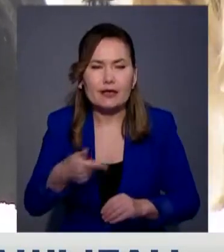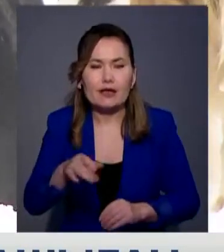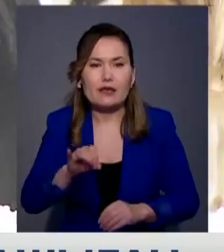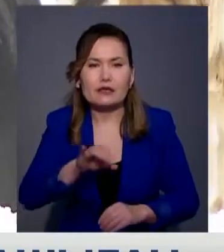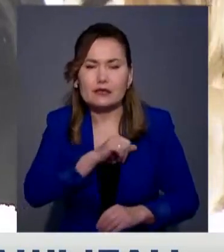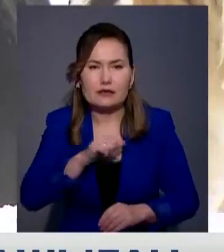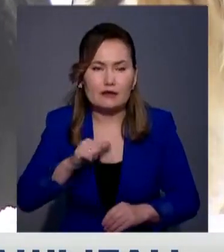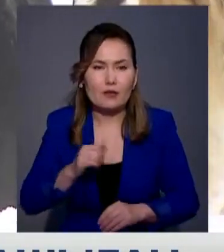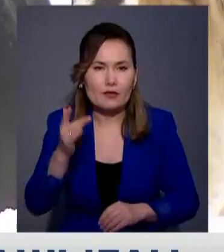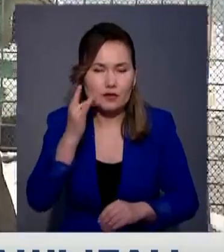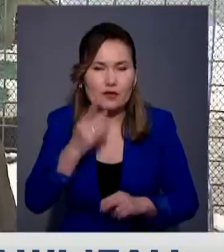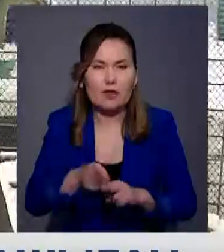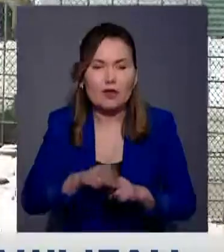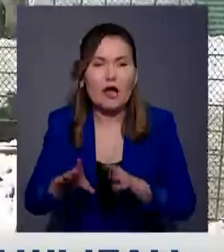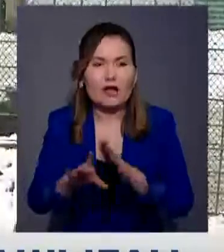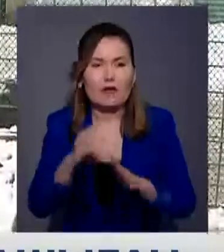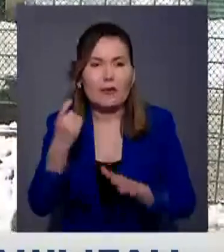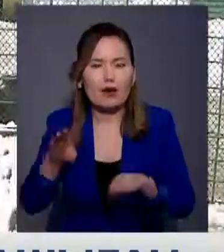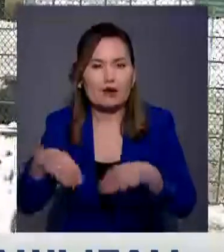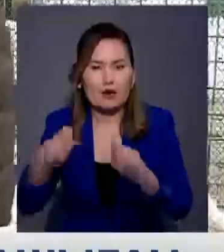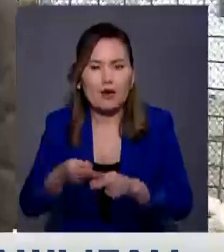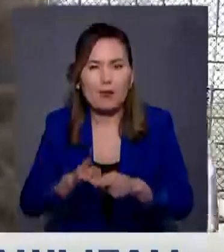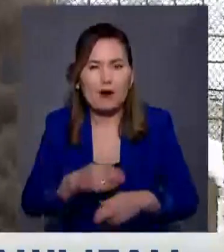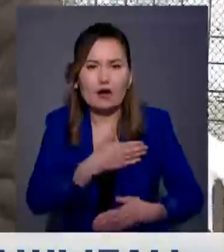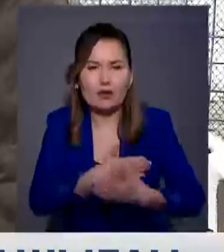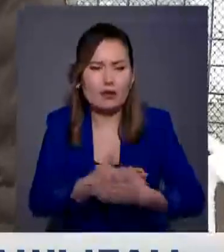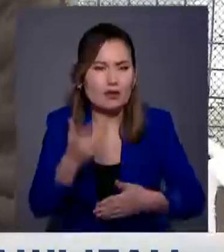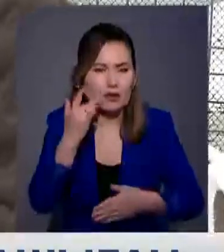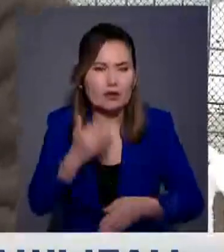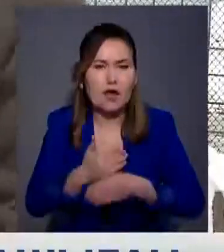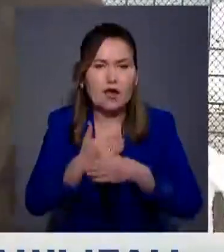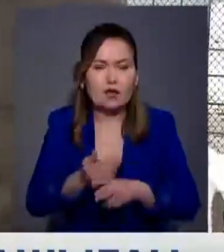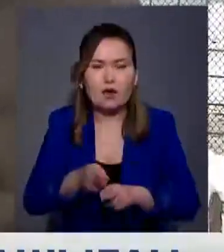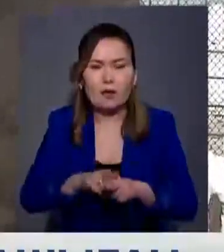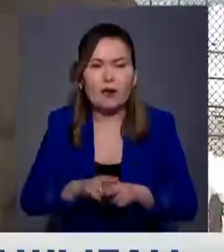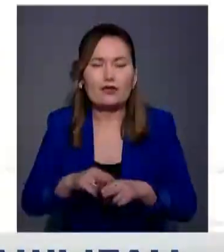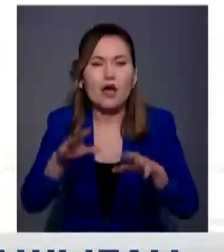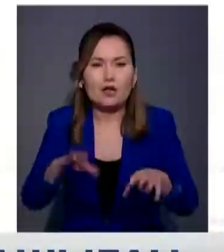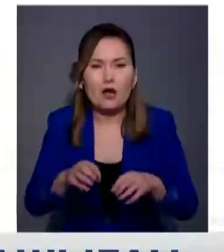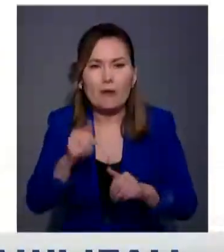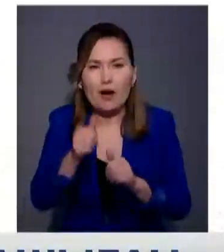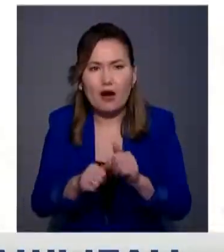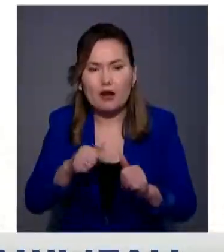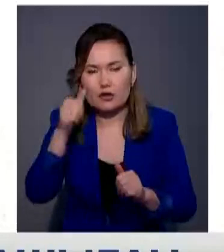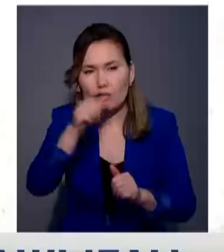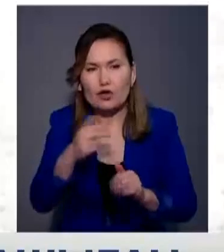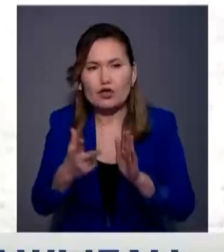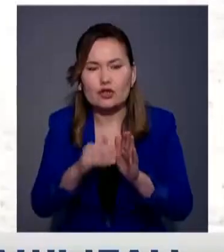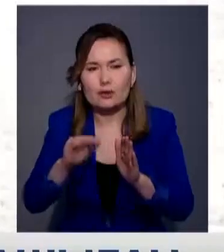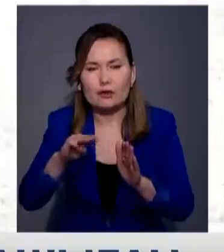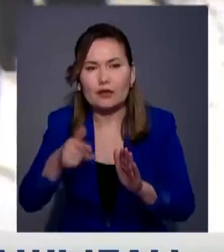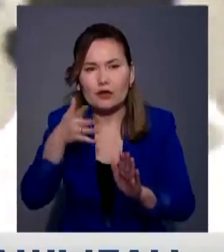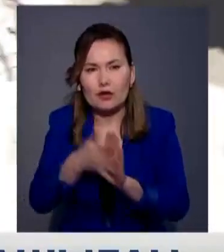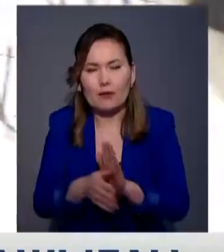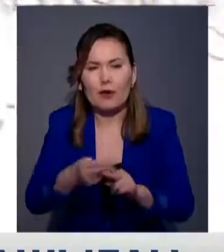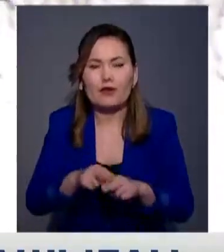міндеті. Қазір оның қамқорлығында 110 ит бар. Волонтер оларды өз қаражатына бағып отыр. Айтуынша, жануарлар үшін айына 800 мың теңге жұмсайды екен.